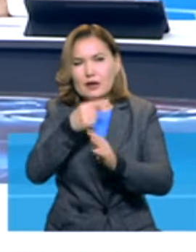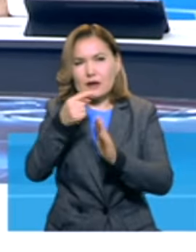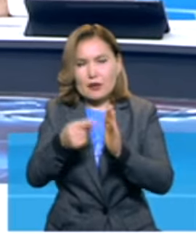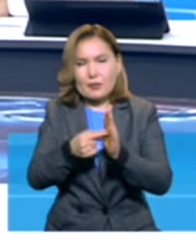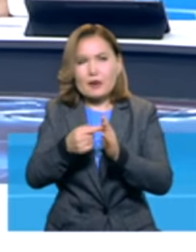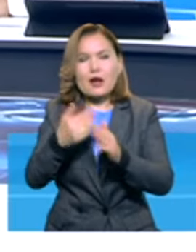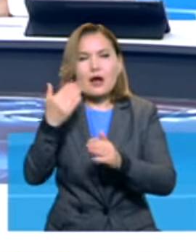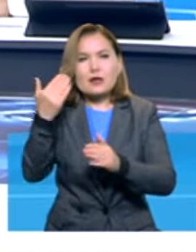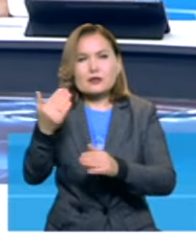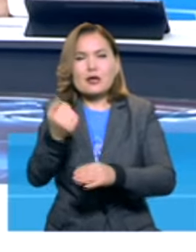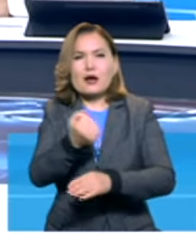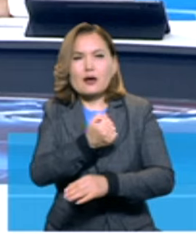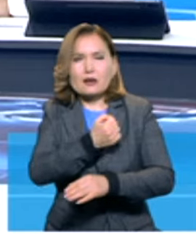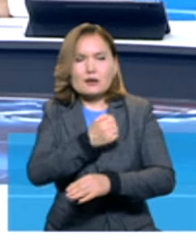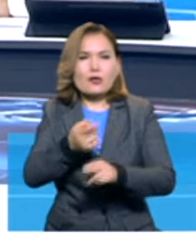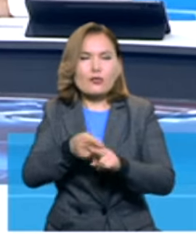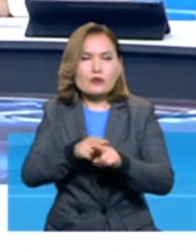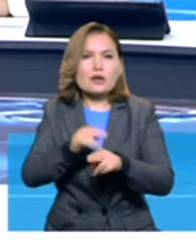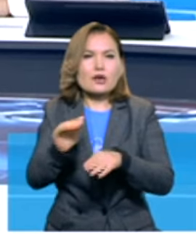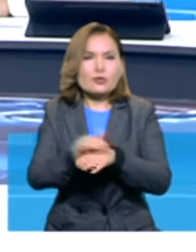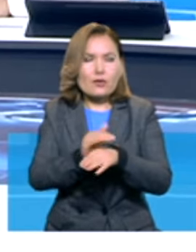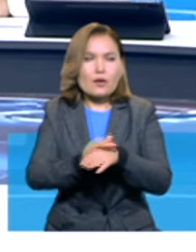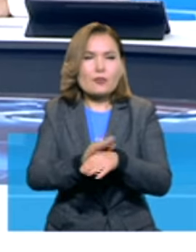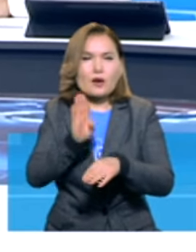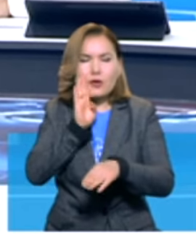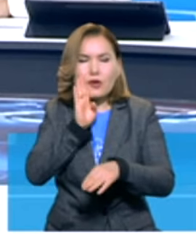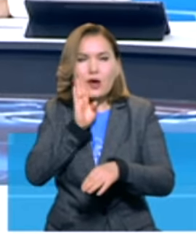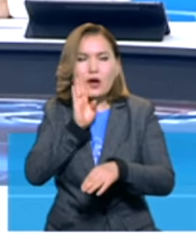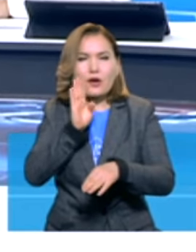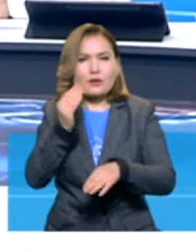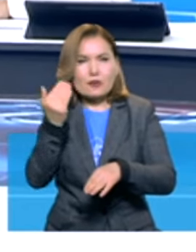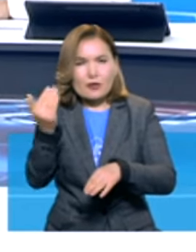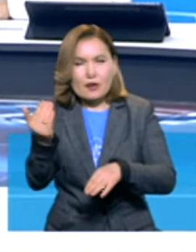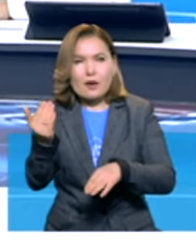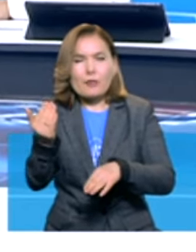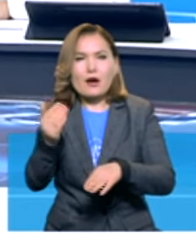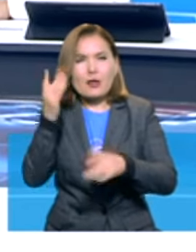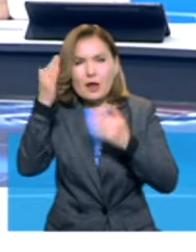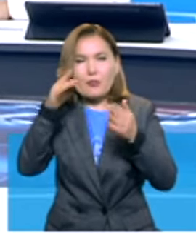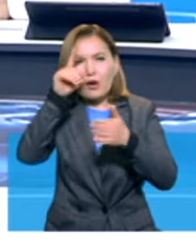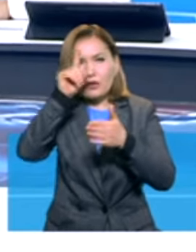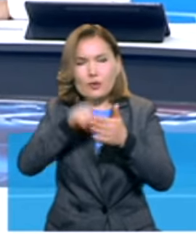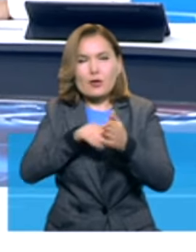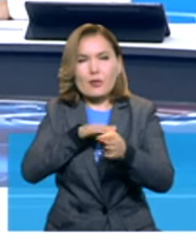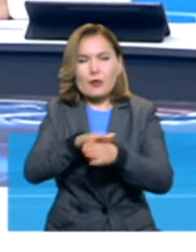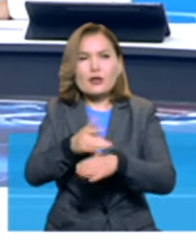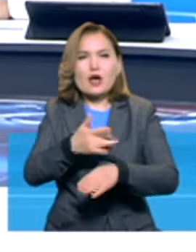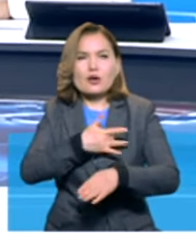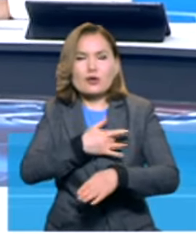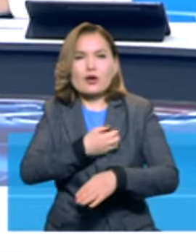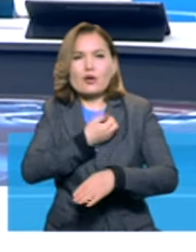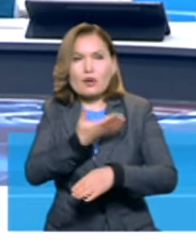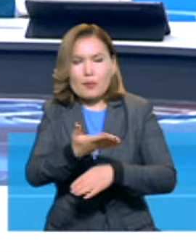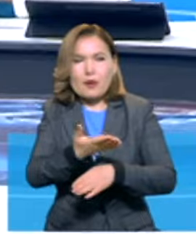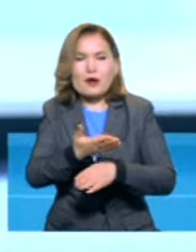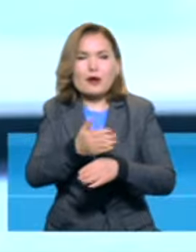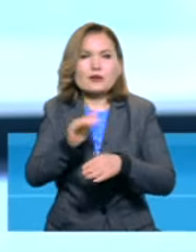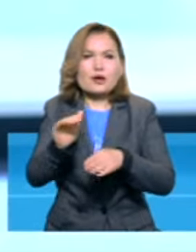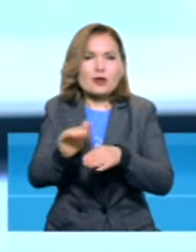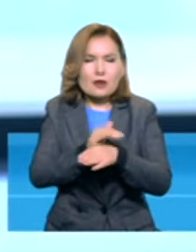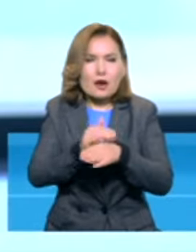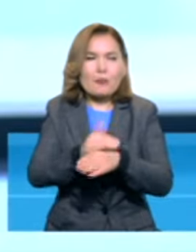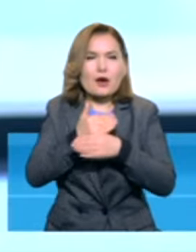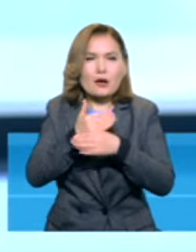Сіздей жанашыр жанның арманы орындалатынына менің де сенімім мол. Сіздің жомарт жүрегіңіздің жасаған